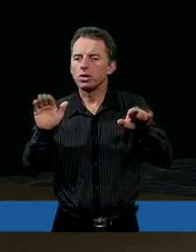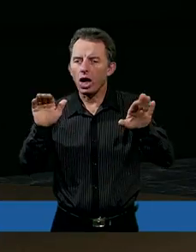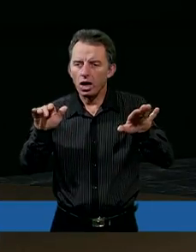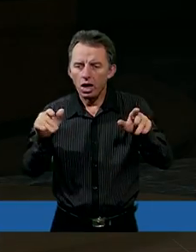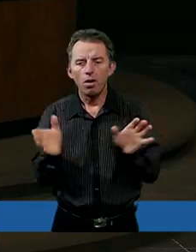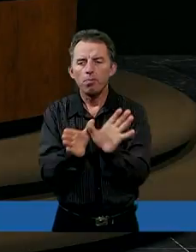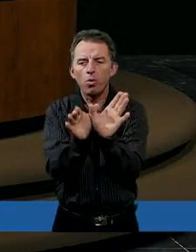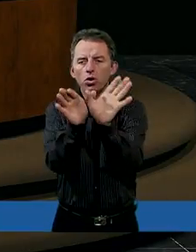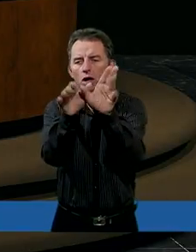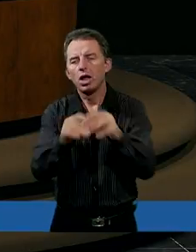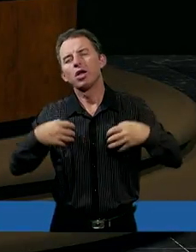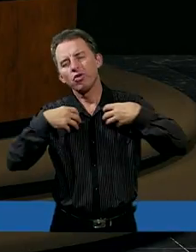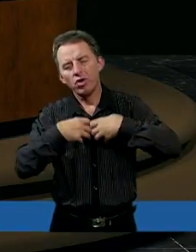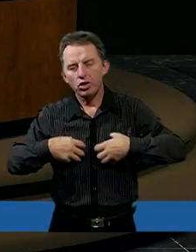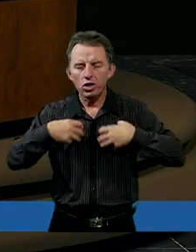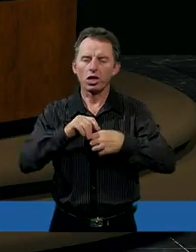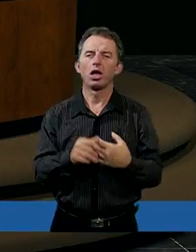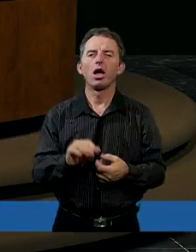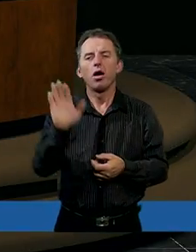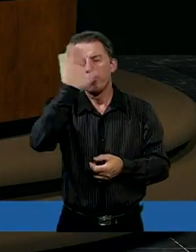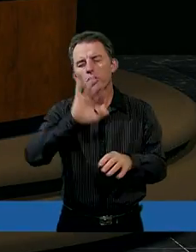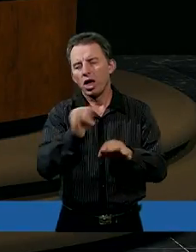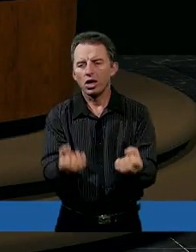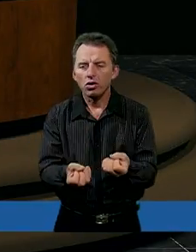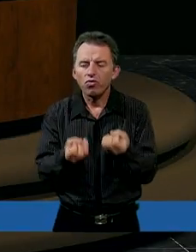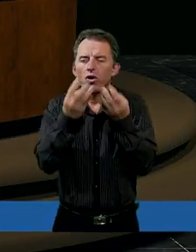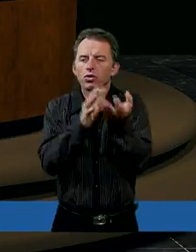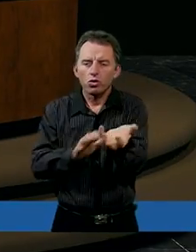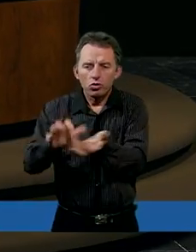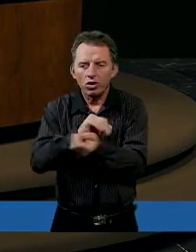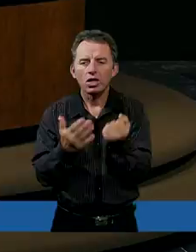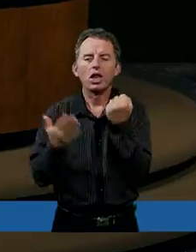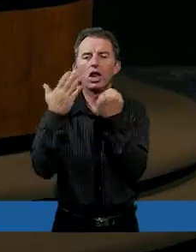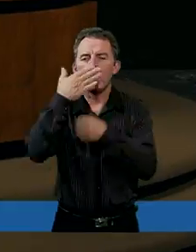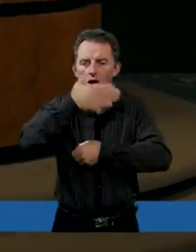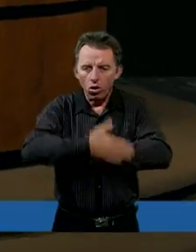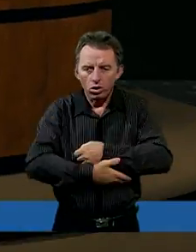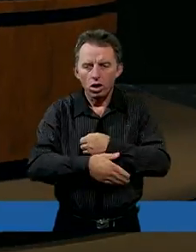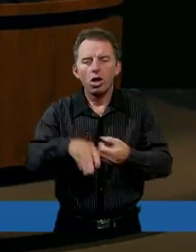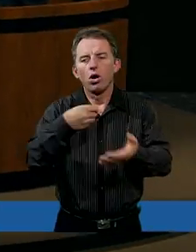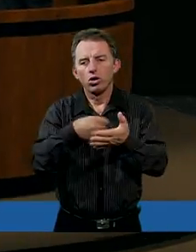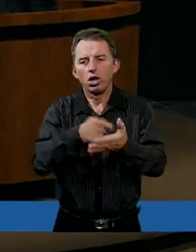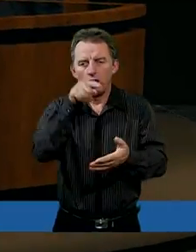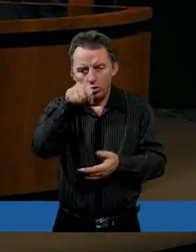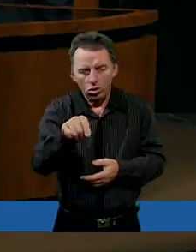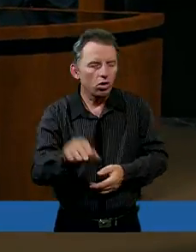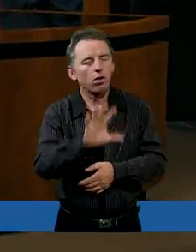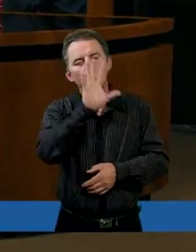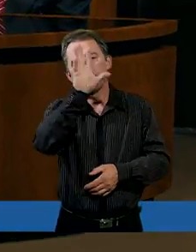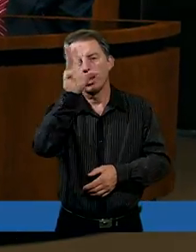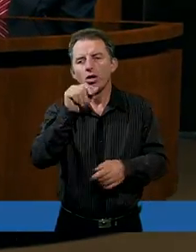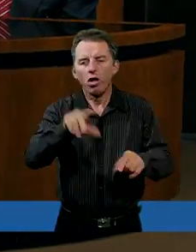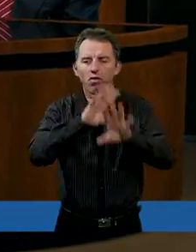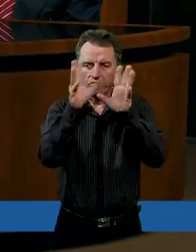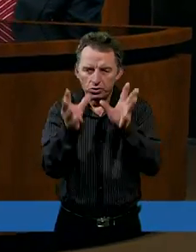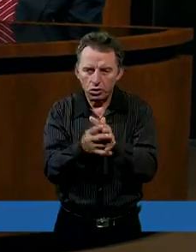i motyle, i zwierzęta. Bóg jak stworzył świat, to na koniec ocenił on, geniusz, że jest